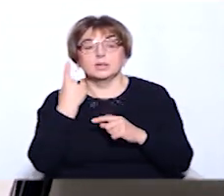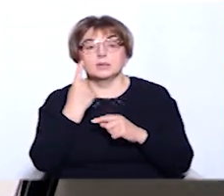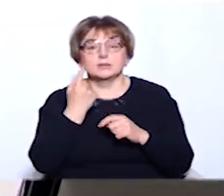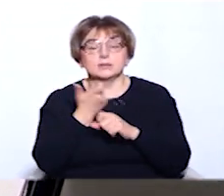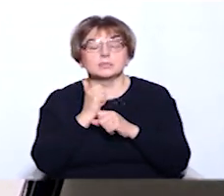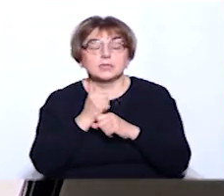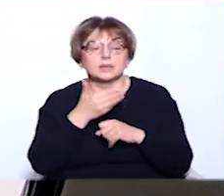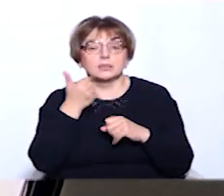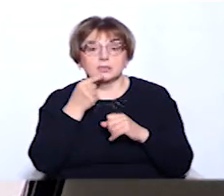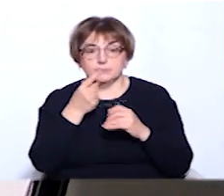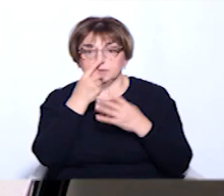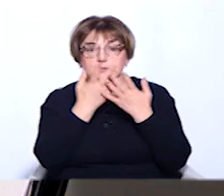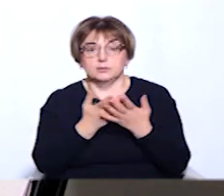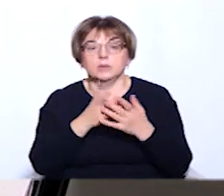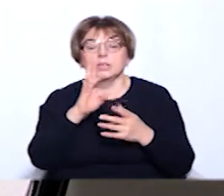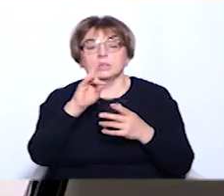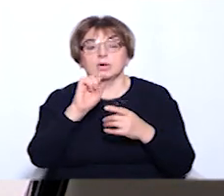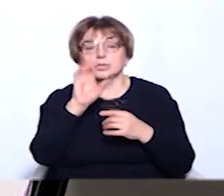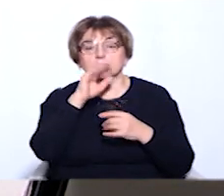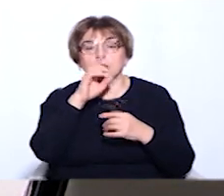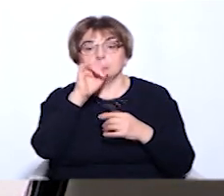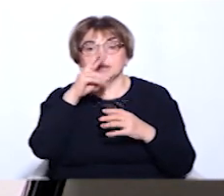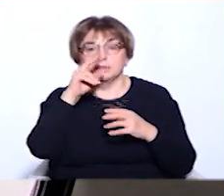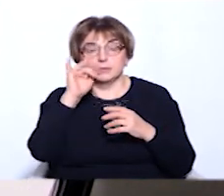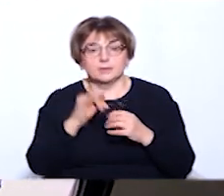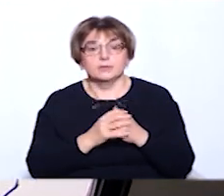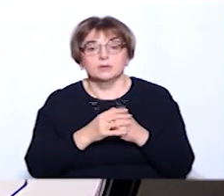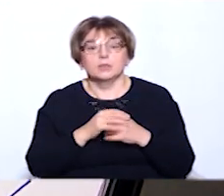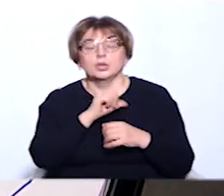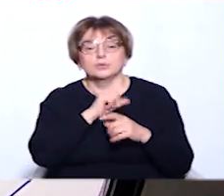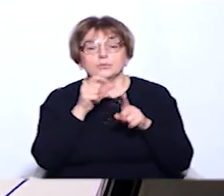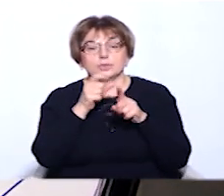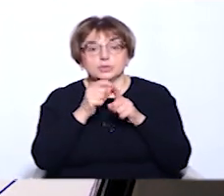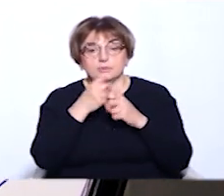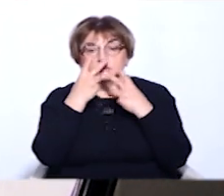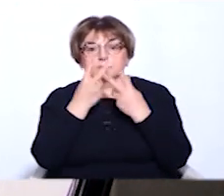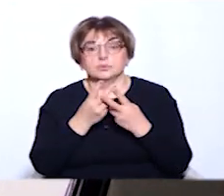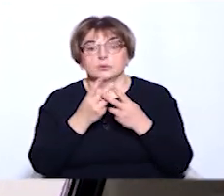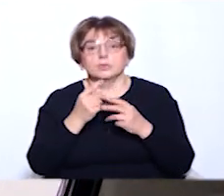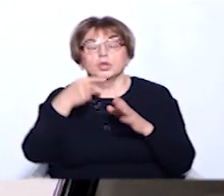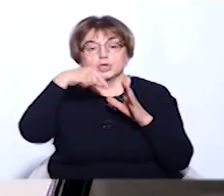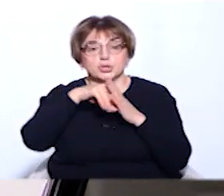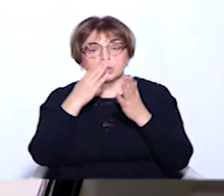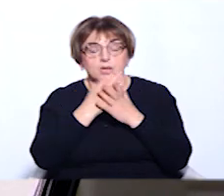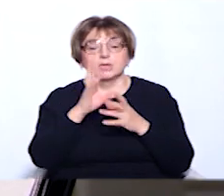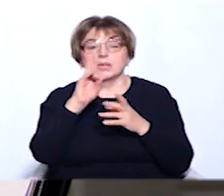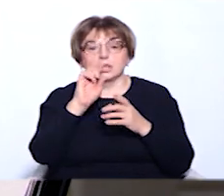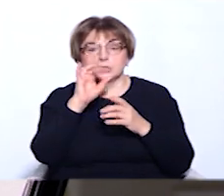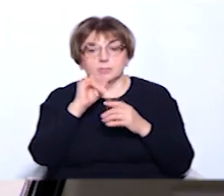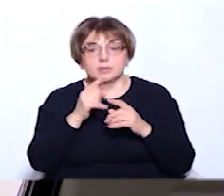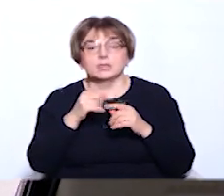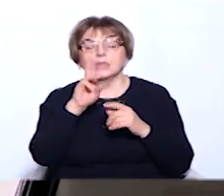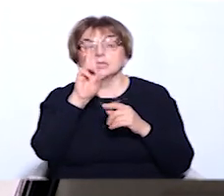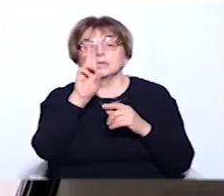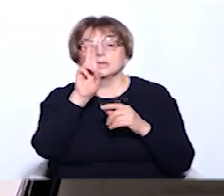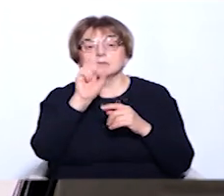წარმომადგენელი ორგანული ნაერთების არის ნახშირწყალბადები. ნახშირწყალბადები თვითონ სიტყვაც გვიჩვენებს, რომ შედგება მხოლოდ ნახშირბადის და